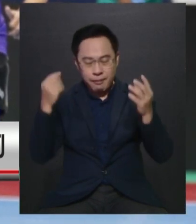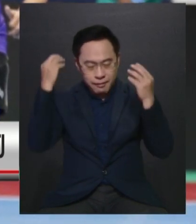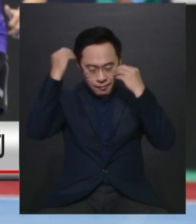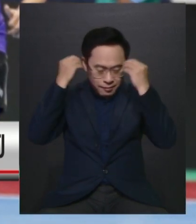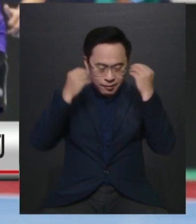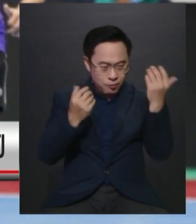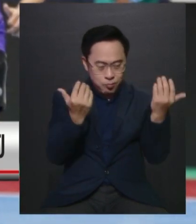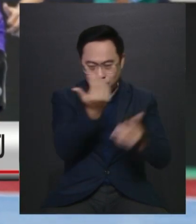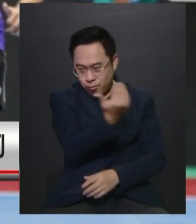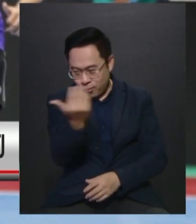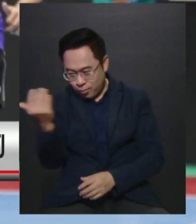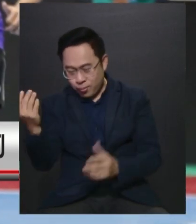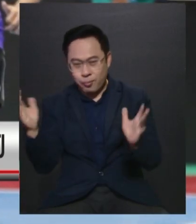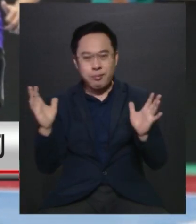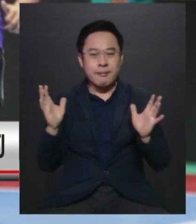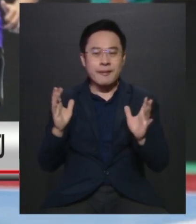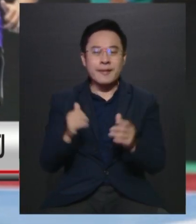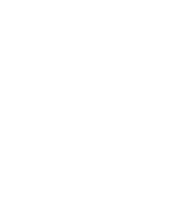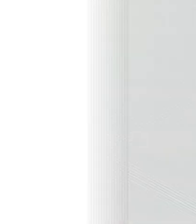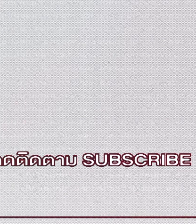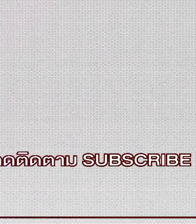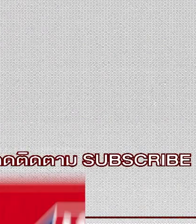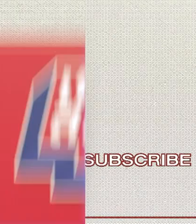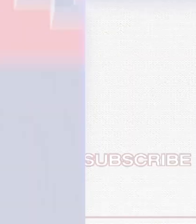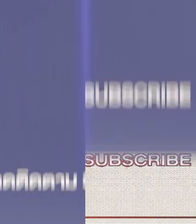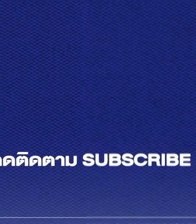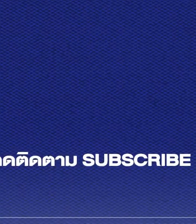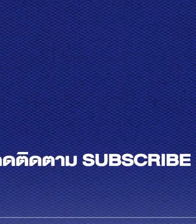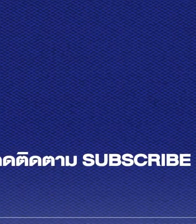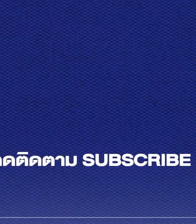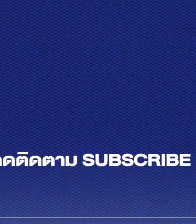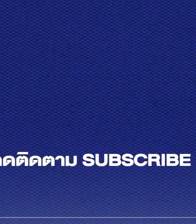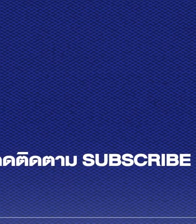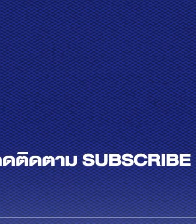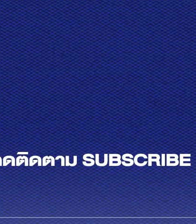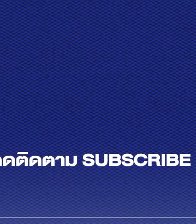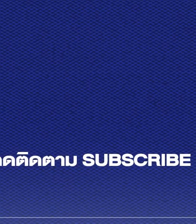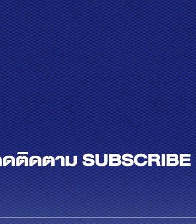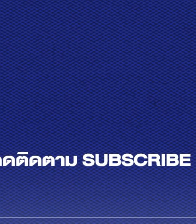ะครับก็เชียร์ทัพฟุตซอลหญิงกันด้วยสำหรับเย็นนี้นะครับ